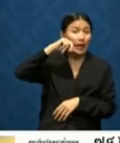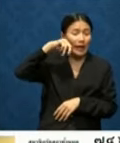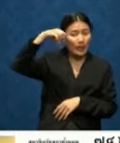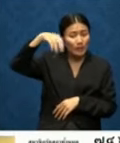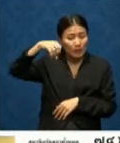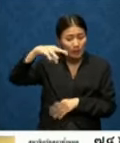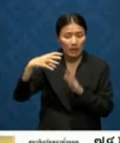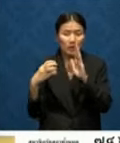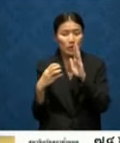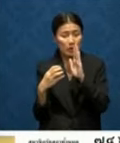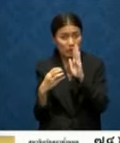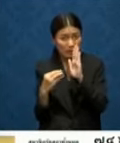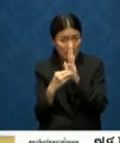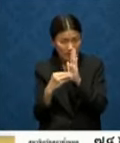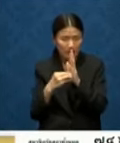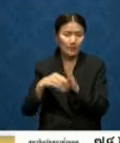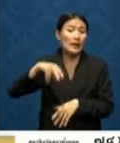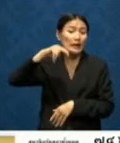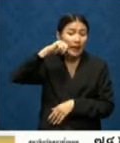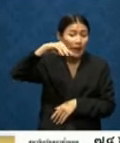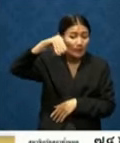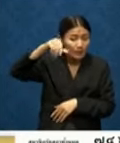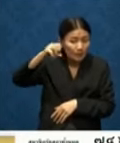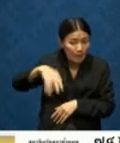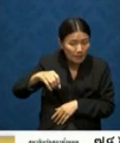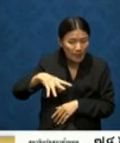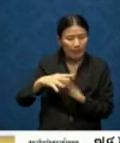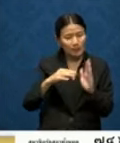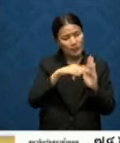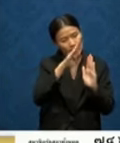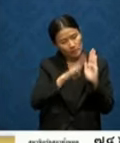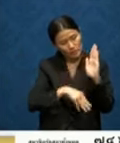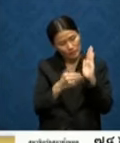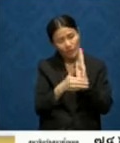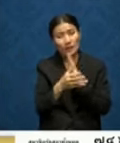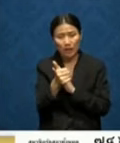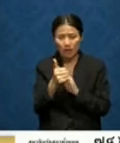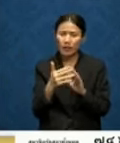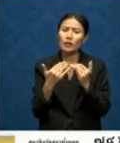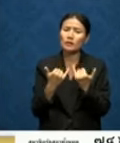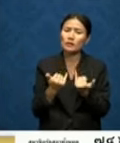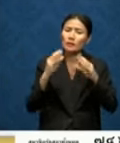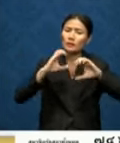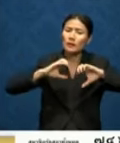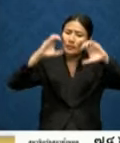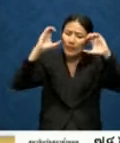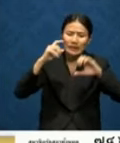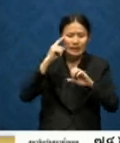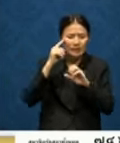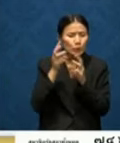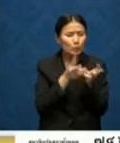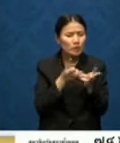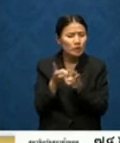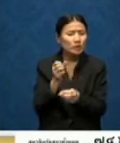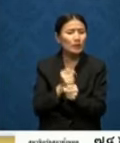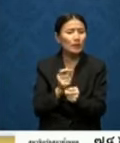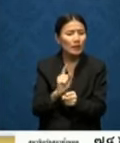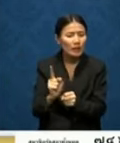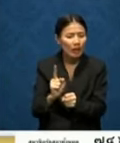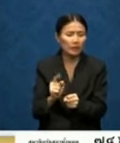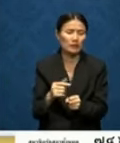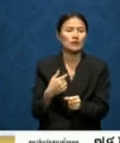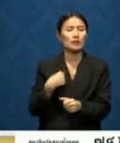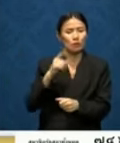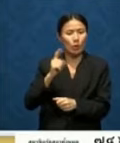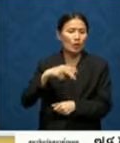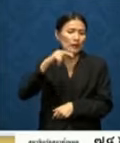มภาค เพราะฉะนั้นรัฐบาลจะบรณาการอย่างไรให้หนวยงานเห่านี้ทั้หมดผลิตน้ำ ดืมที่ราคาถู